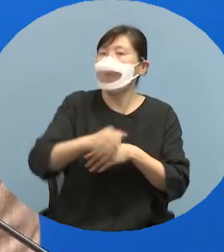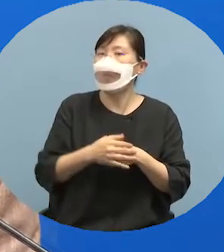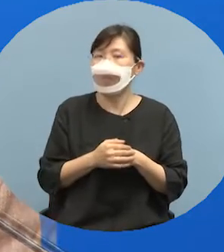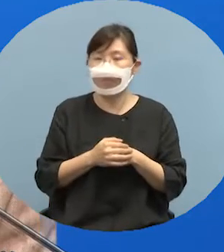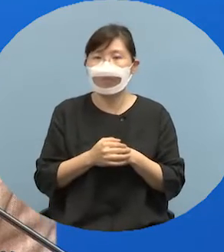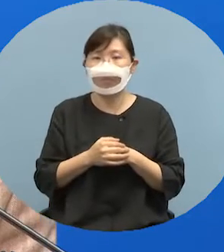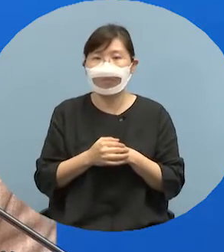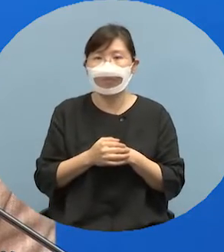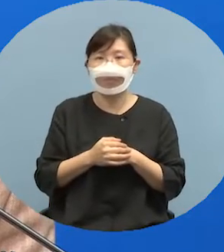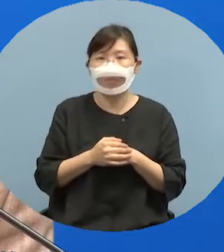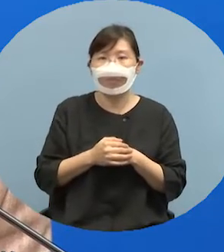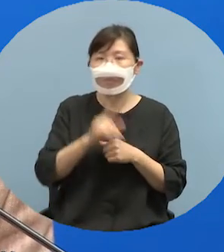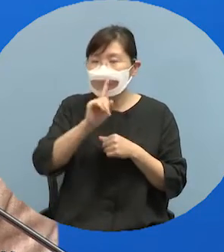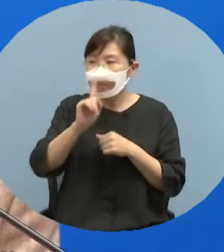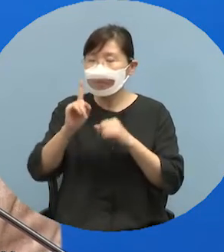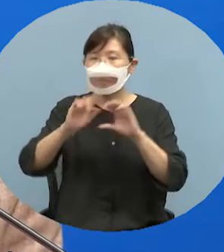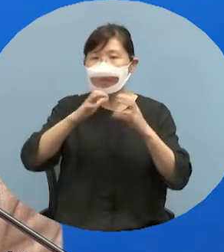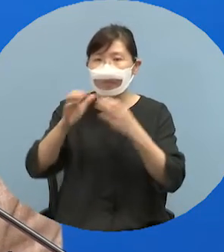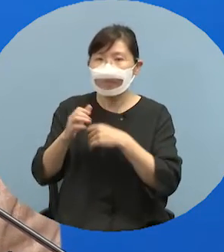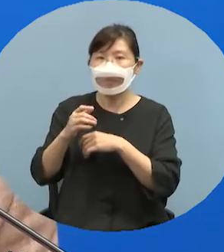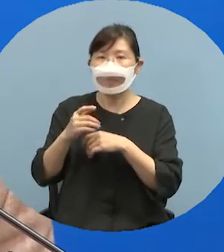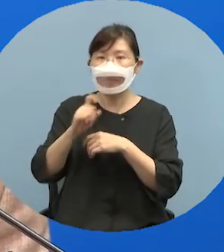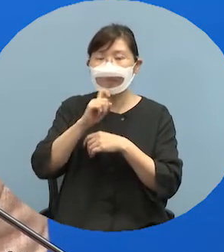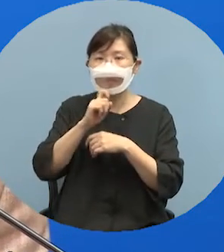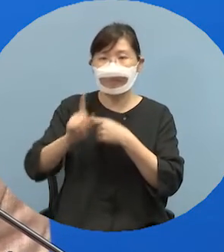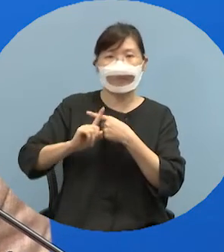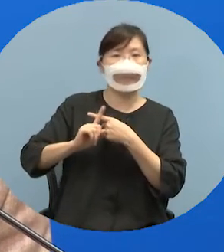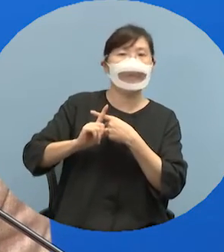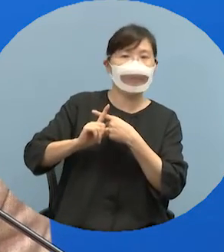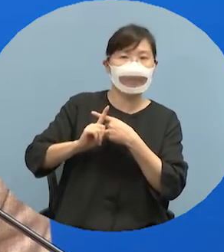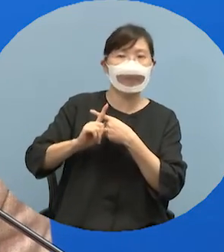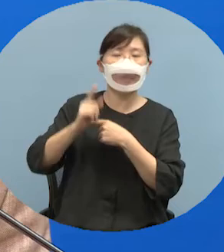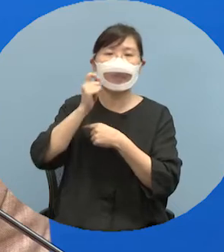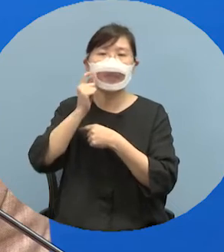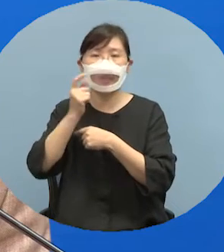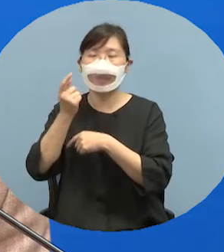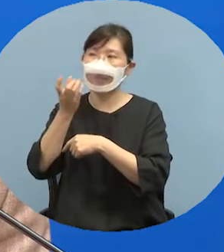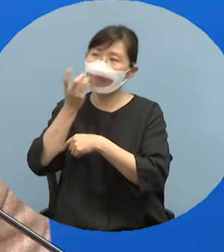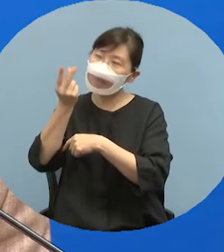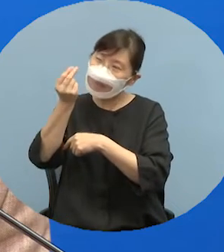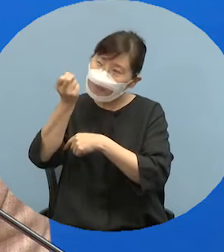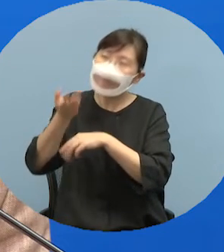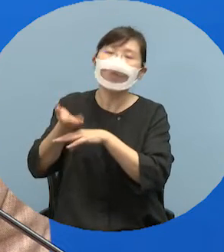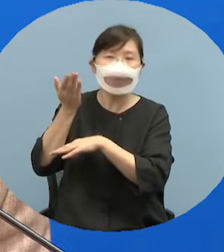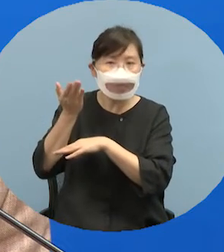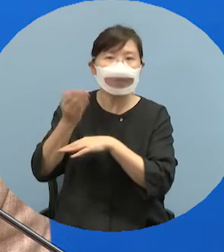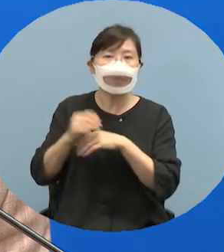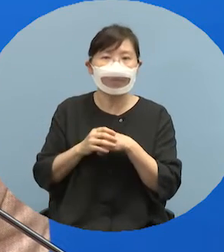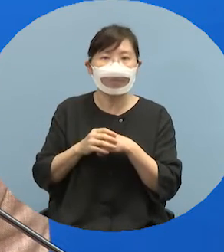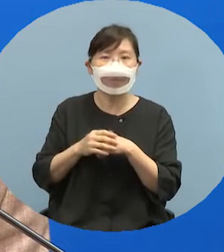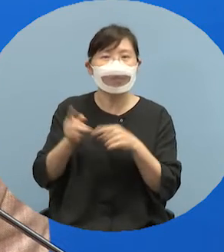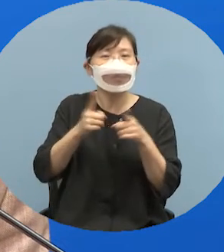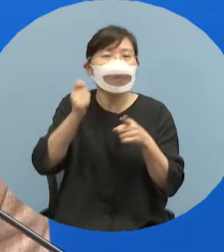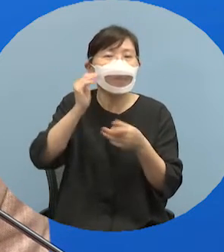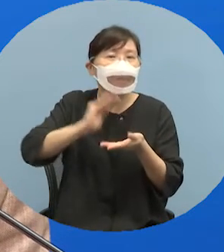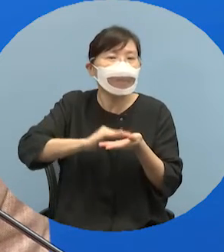的藥物。有什麼人士是適合呢？主要是高危因素，譬如是年紀是70歲或以上，又或者有